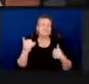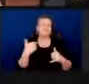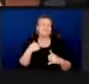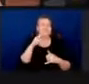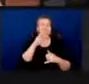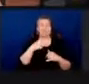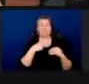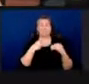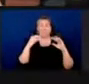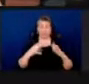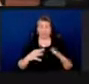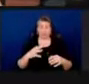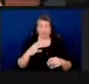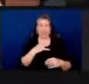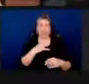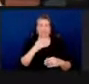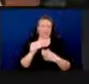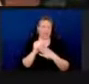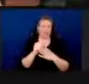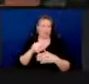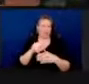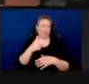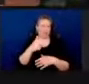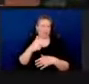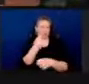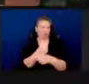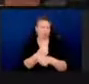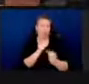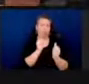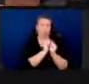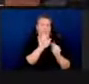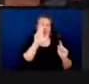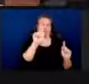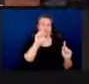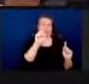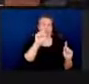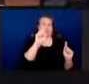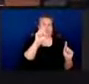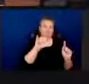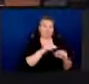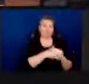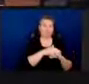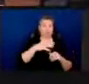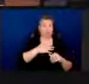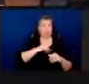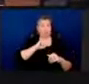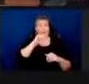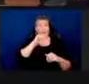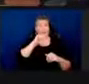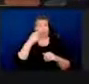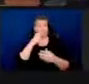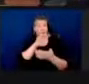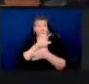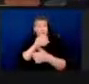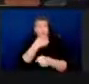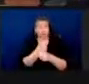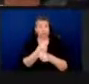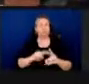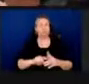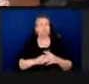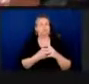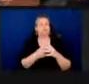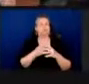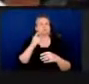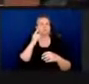Huyu ni mama na wanafunzi na mwalimu katika mpango wetu. Itakuwa mwaka wake wa